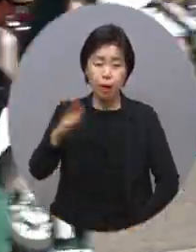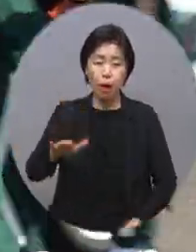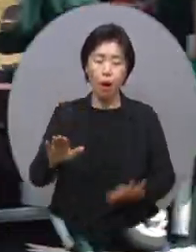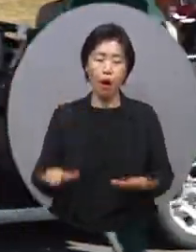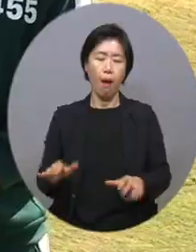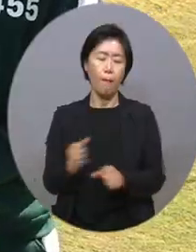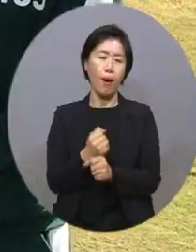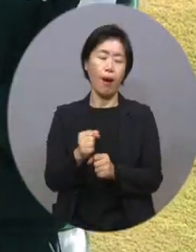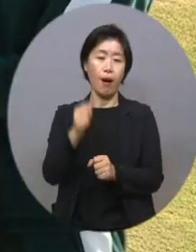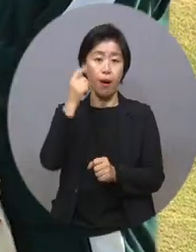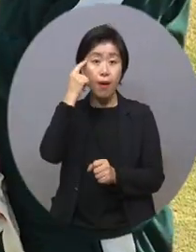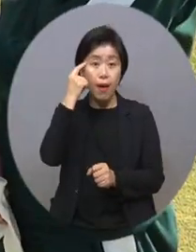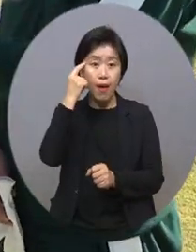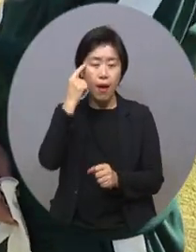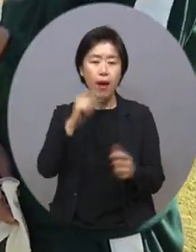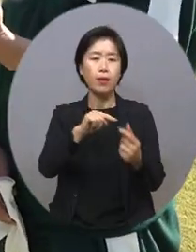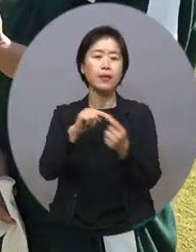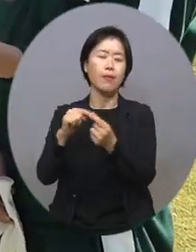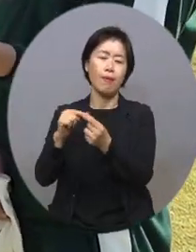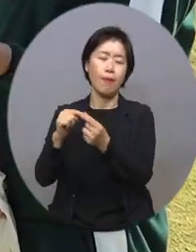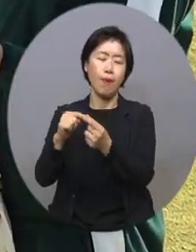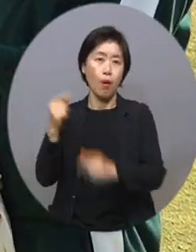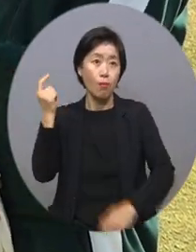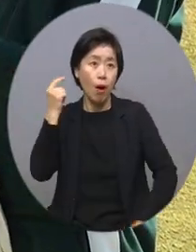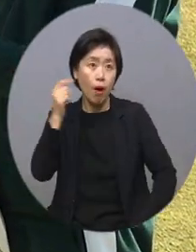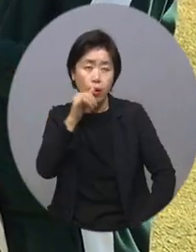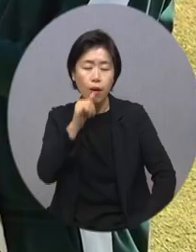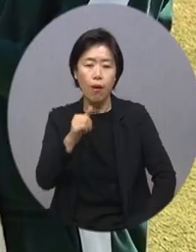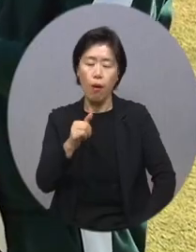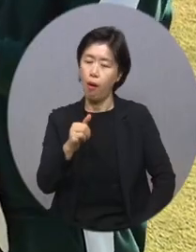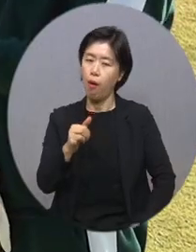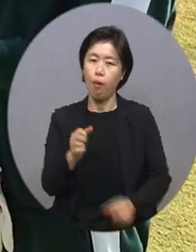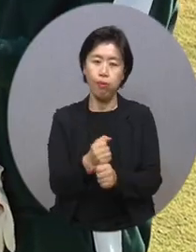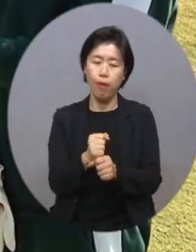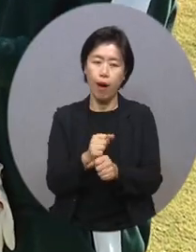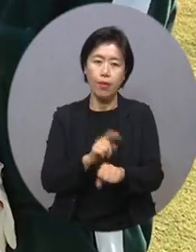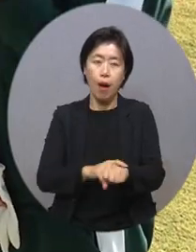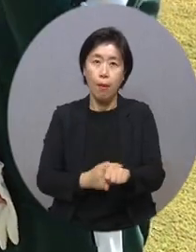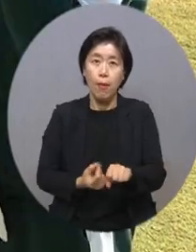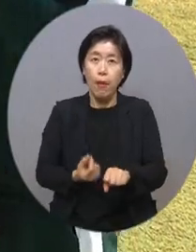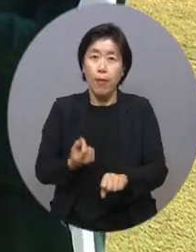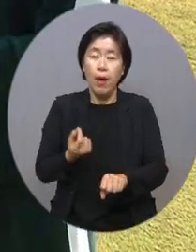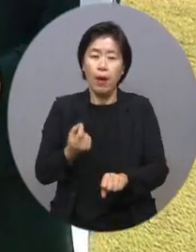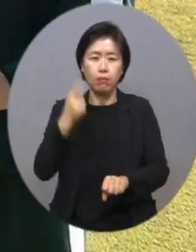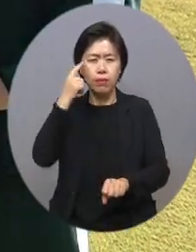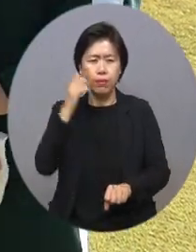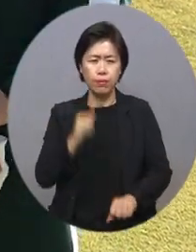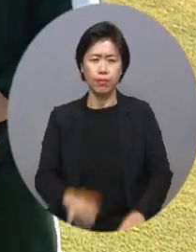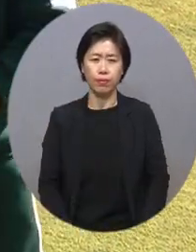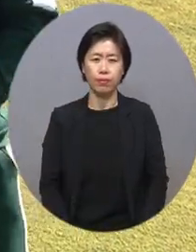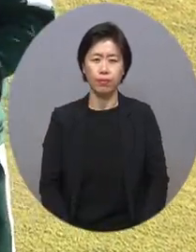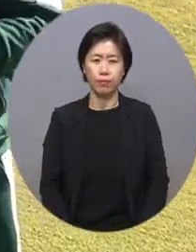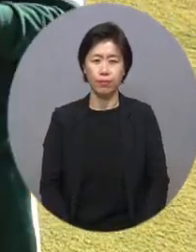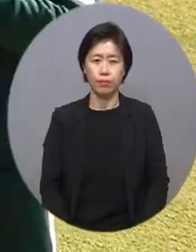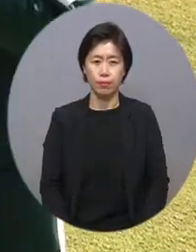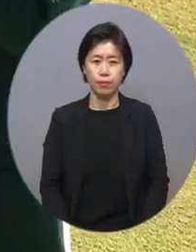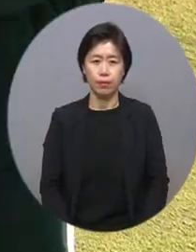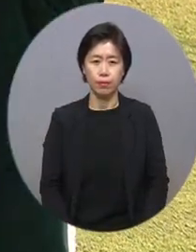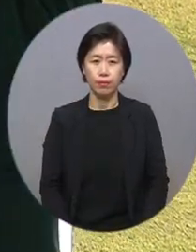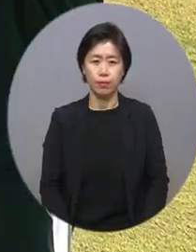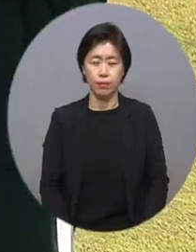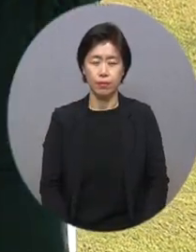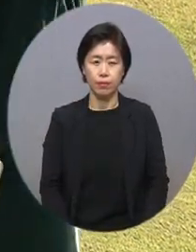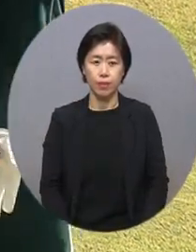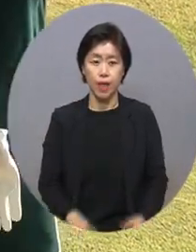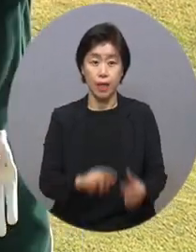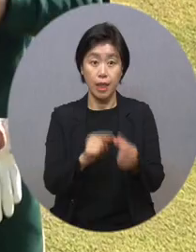갑자기. 생각보다 엄청 당황스러워요. 해봤어요. 무궁화 꽃이. 한 번도 안 해봤어. 아직 생각 안 끝났는데 갑자기 무 들리자마자